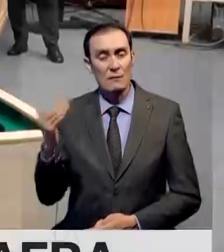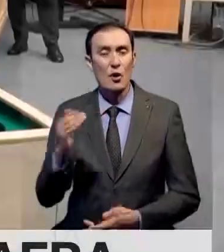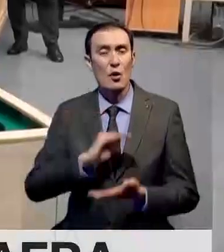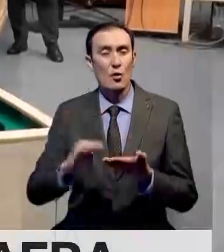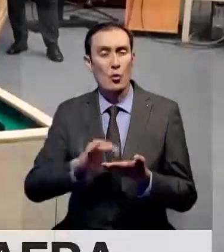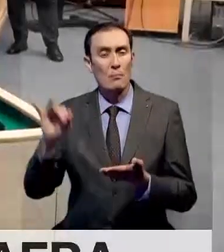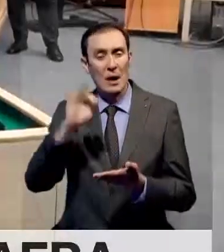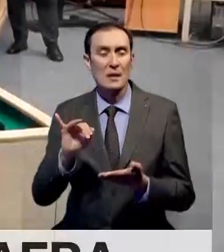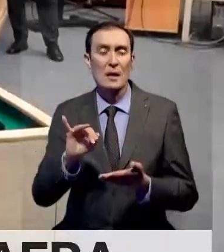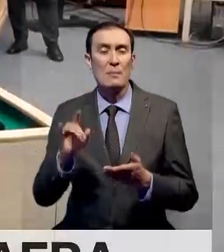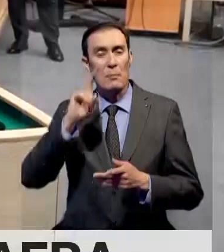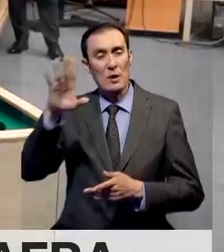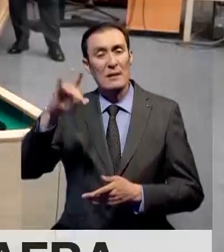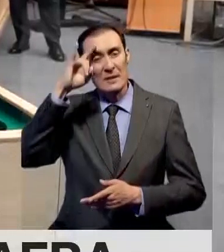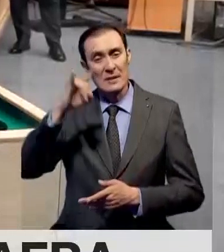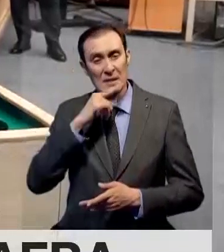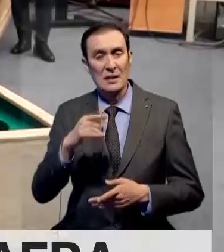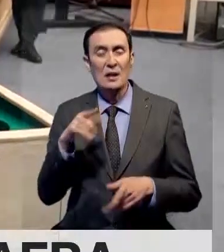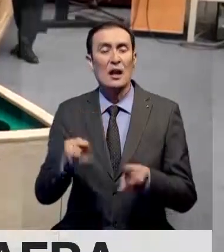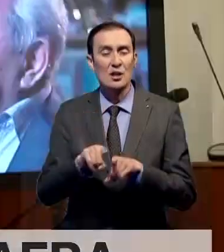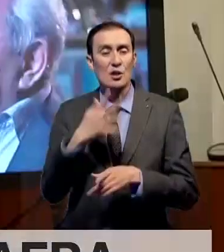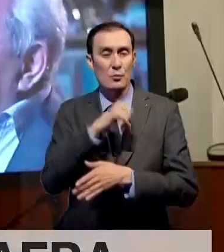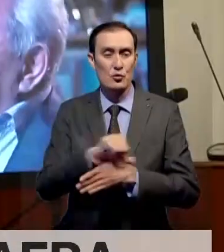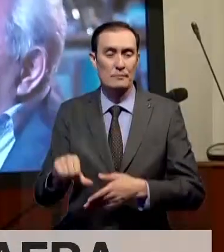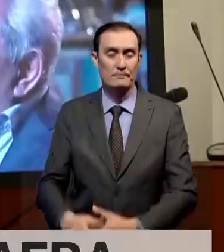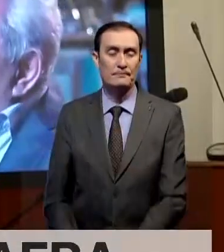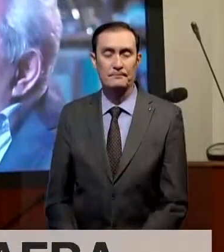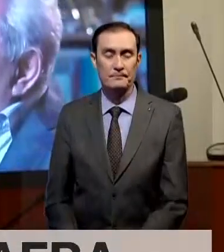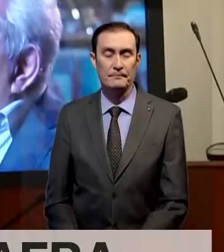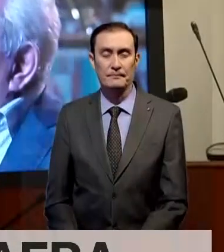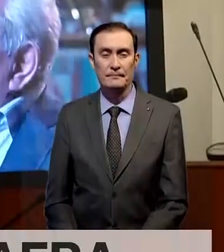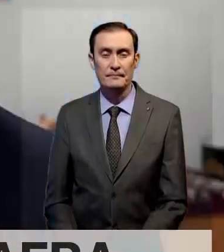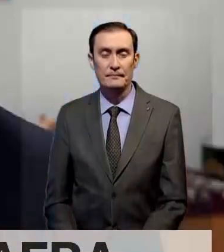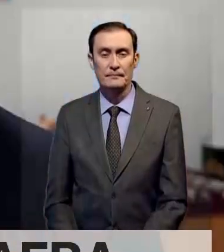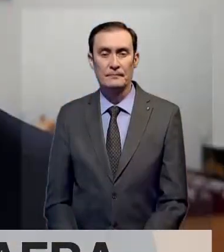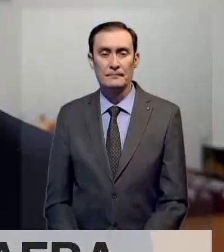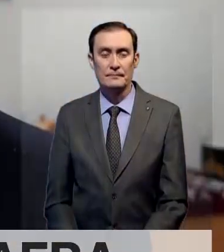романы и повести популярны в Казахстане и за его пределами.